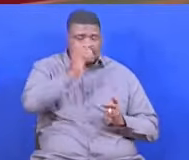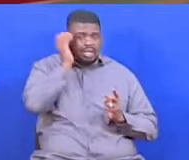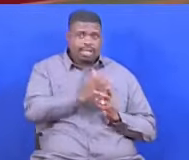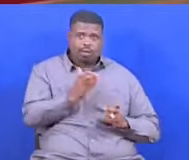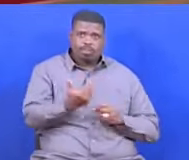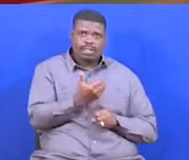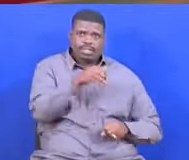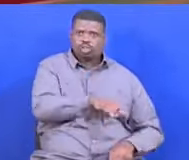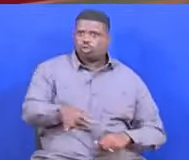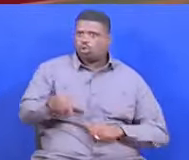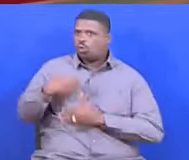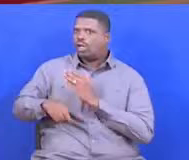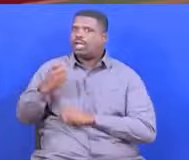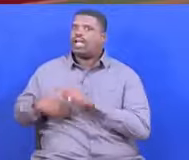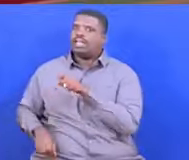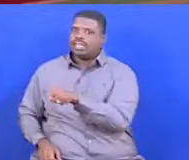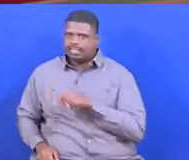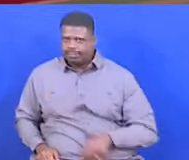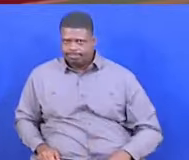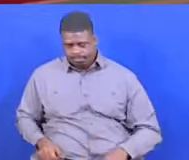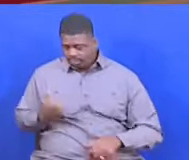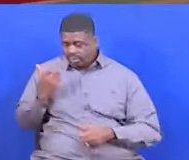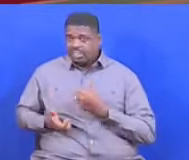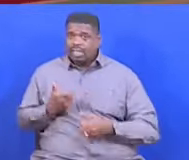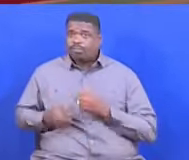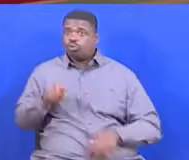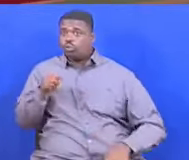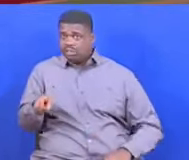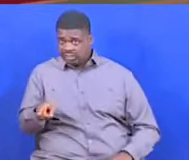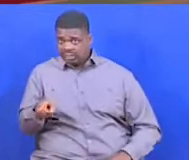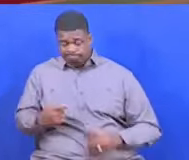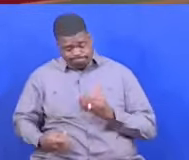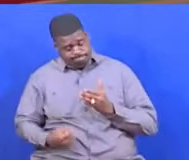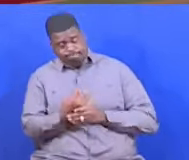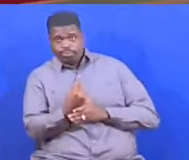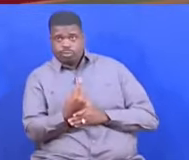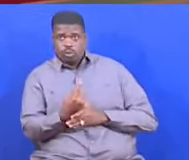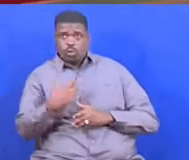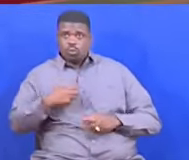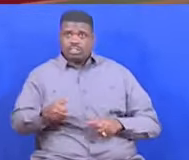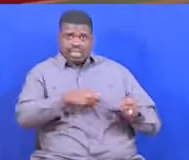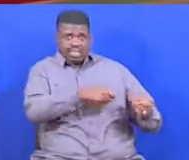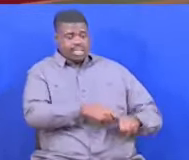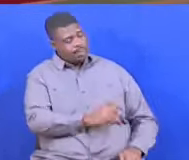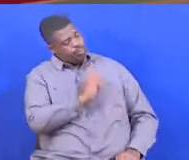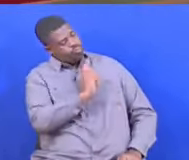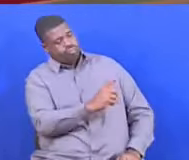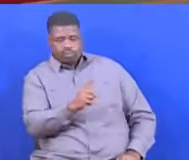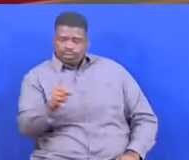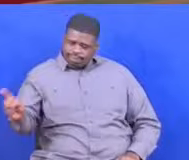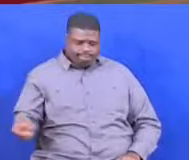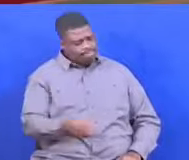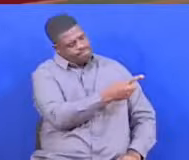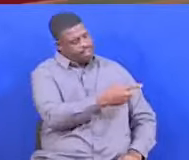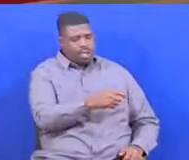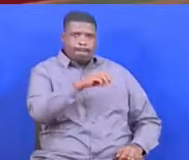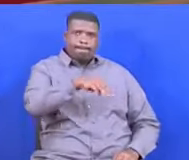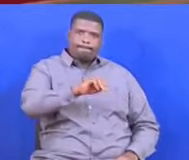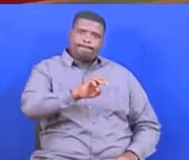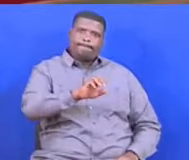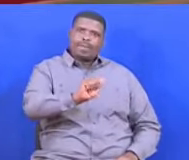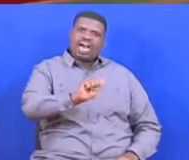Wizara ya Kilimo imeielekeza bodi ya nafaka na mazao mchanganyiko CPB kwenda Makete na kufanya tathmini ya ngano